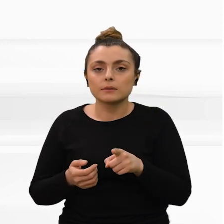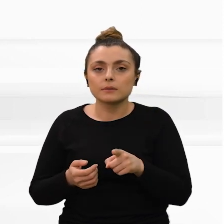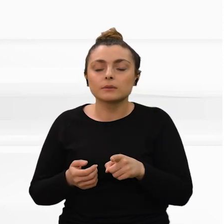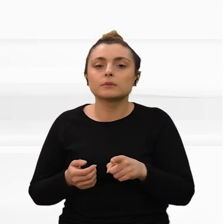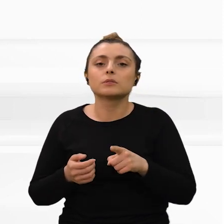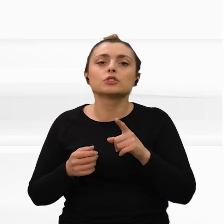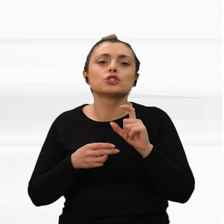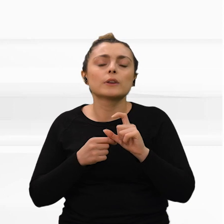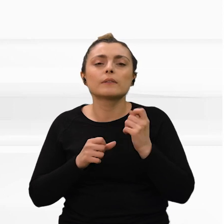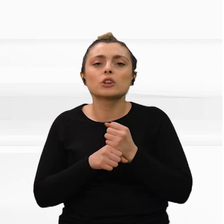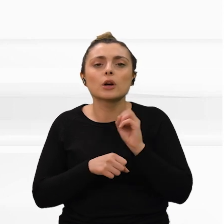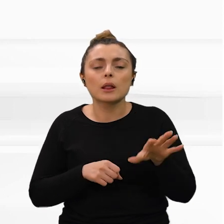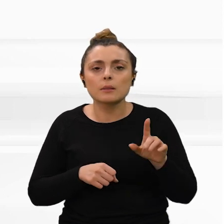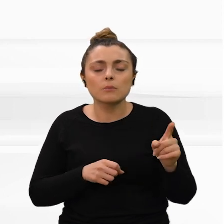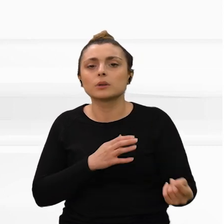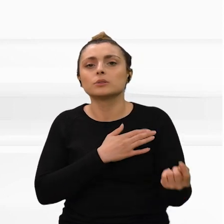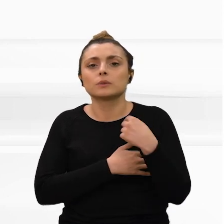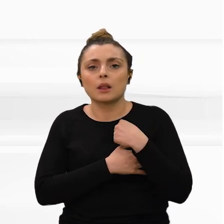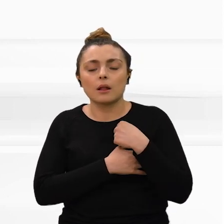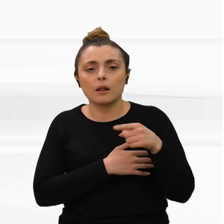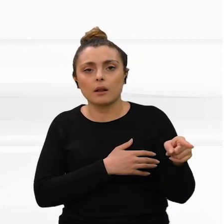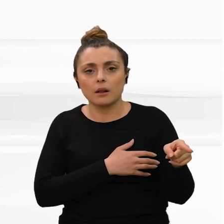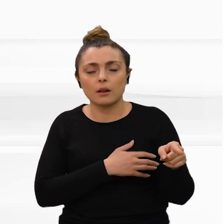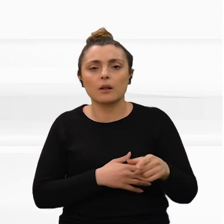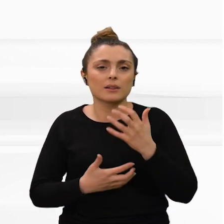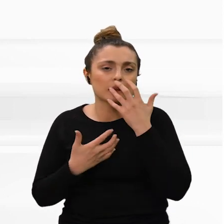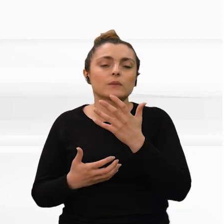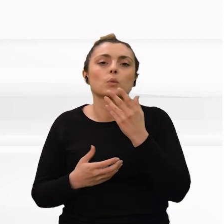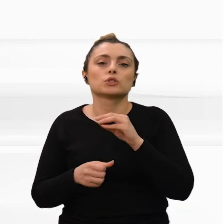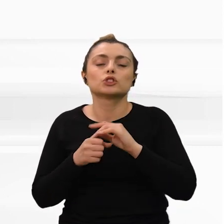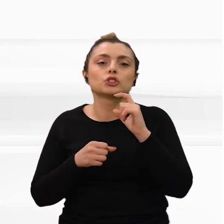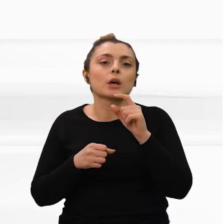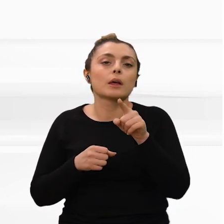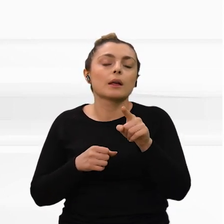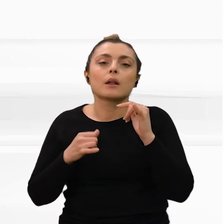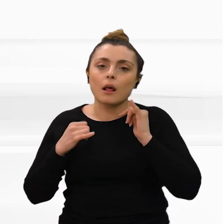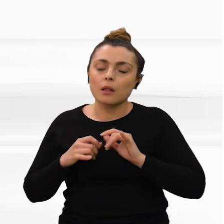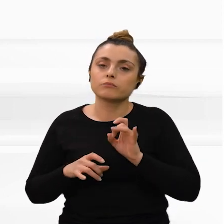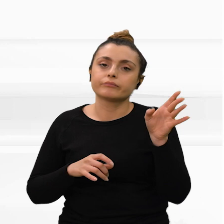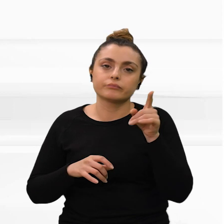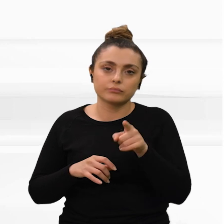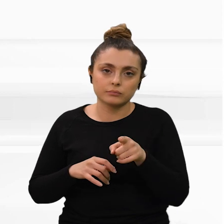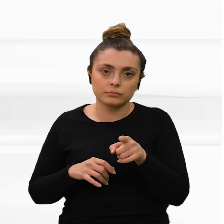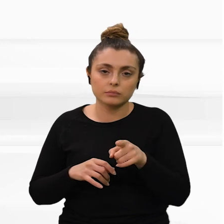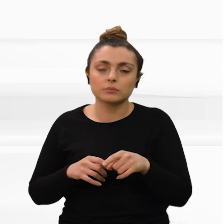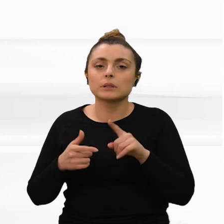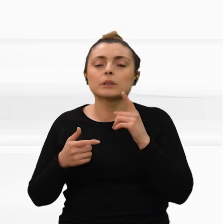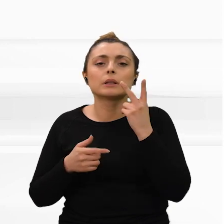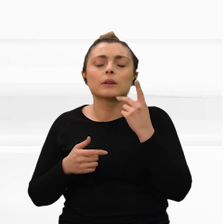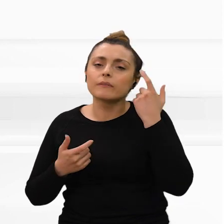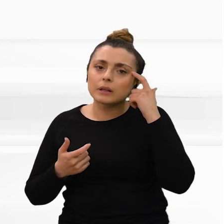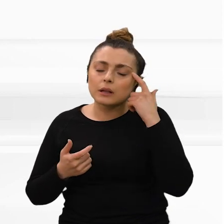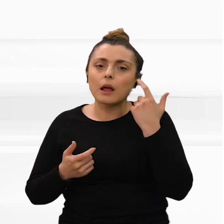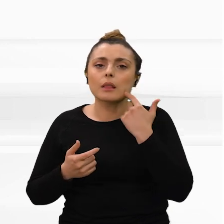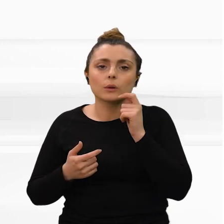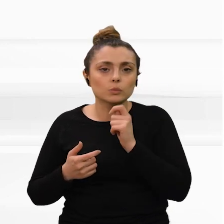bakalım çirkefe taş atma üstüne sıçrar Evet öğüt içerdiği için J seçeneğini rahatlık biz biliriz iki